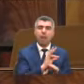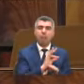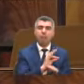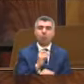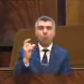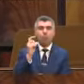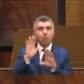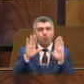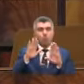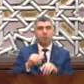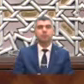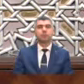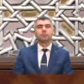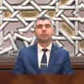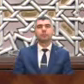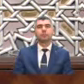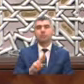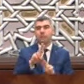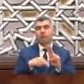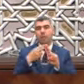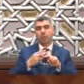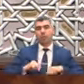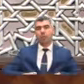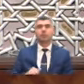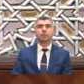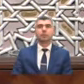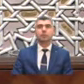بحقوقهم. جواب سيد الوزير. تفضلوا.